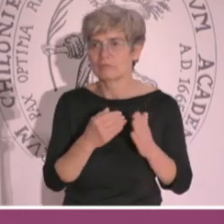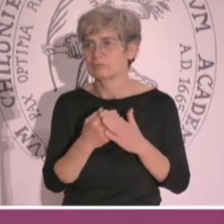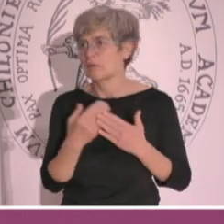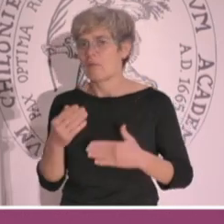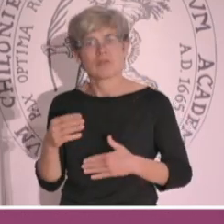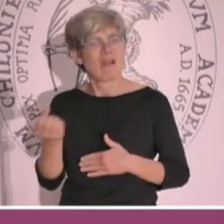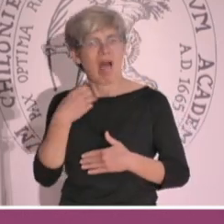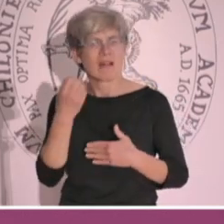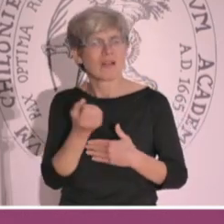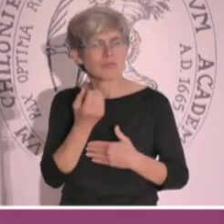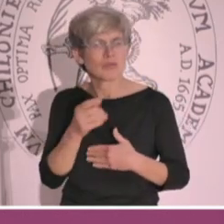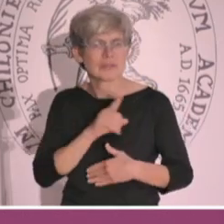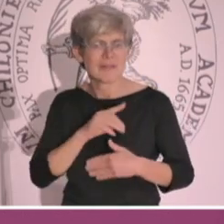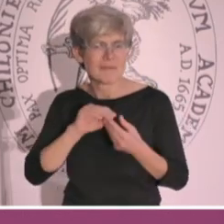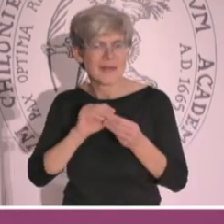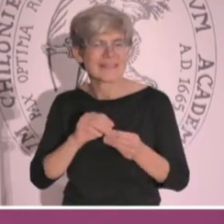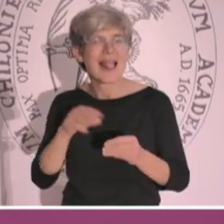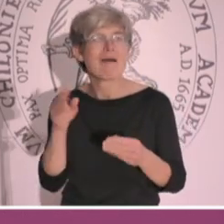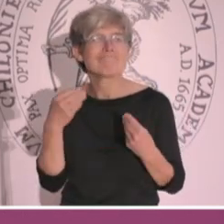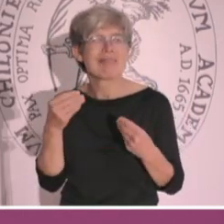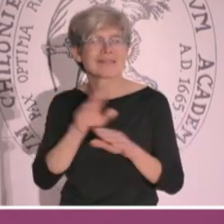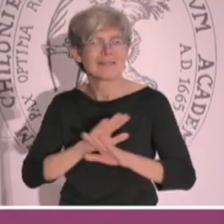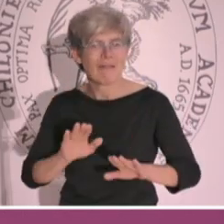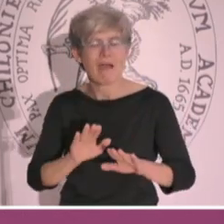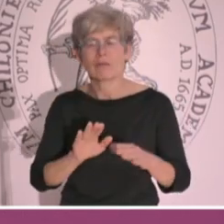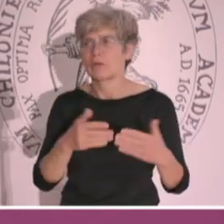plastikfreie Alltagsprodukte selber machen, Instagram-Accounts